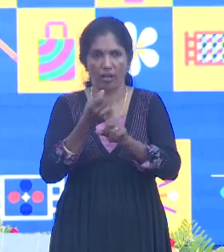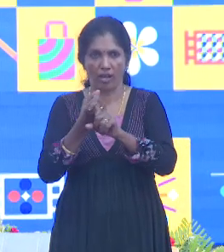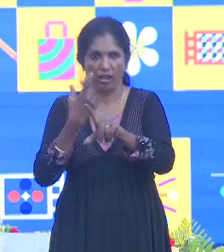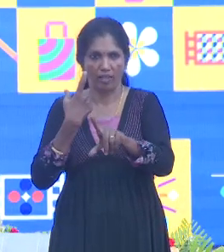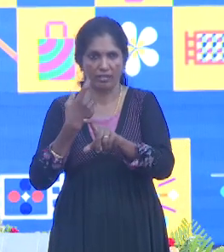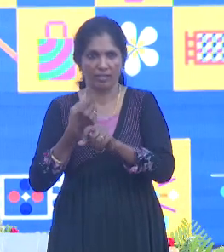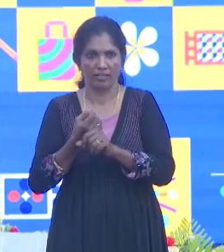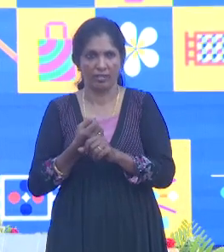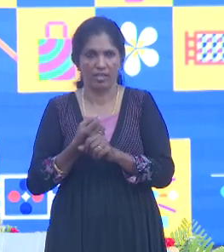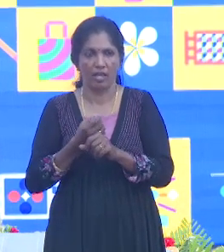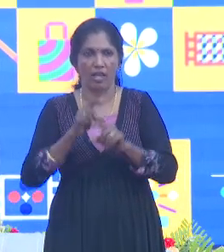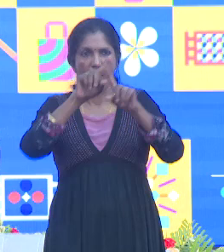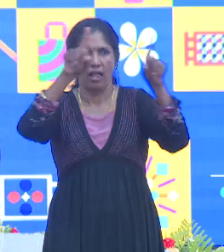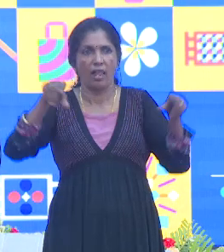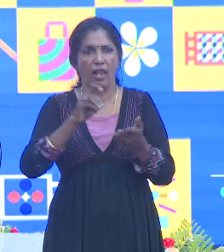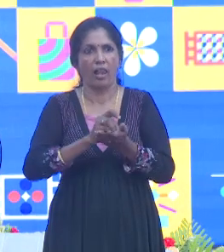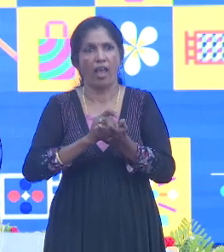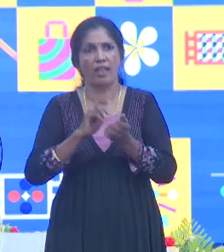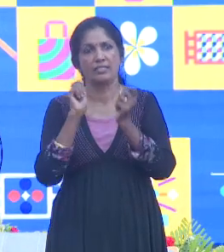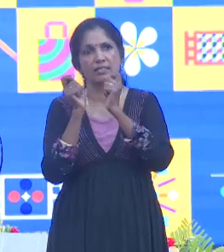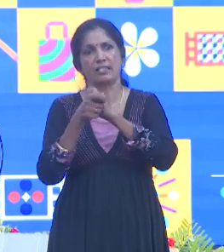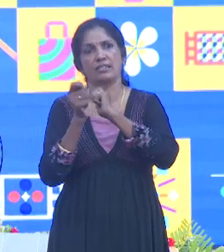കേരളത്തിൻ്റെ ഭൂപരിഷ്കരണ